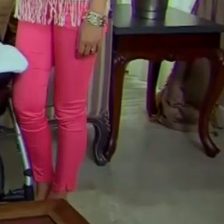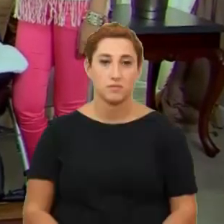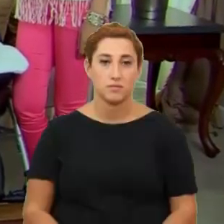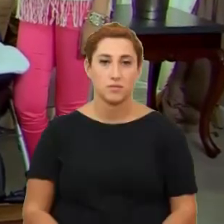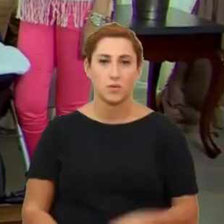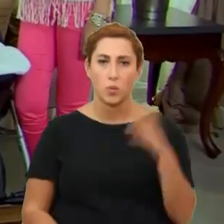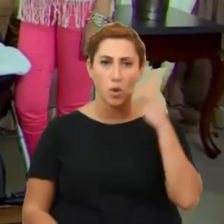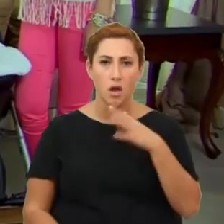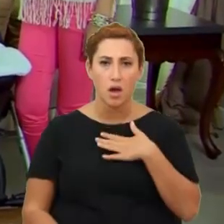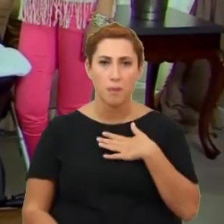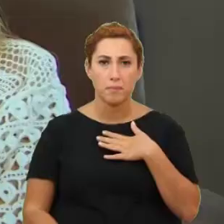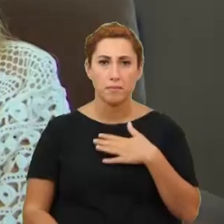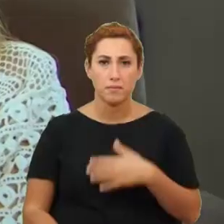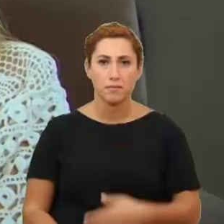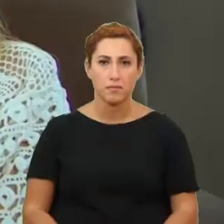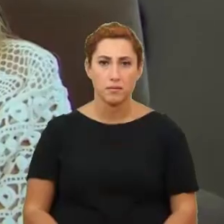Rüya.